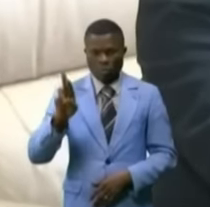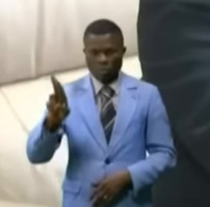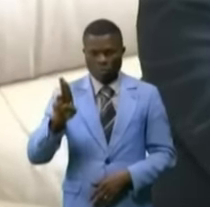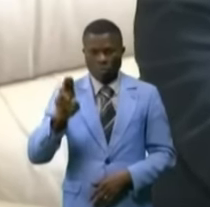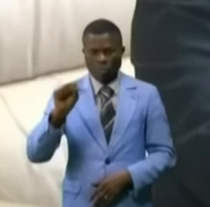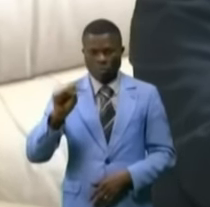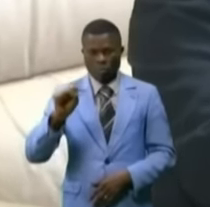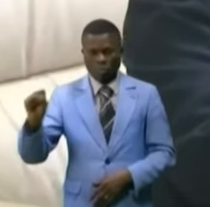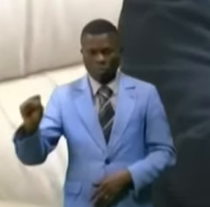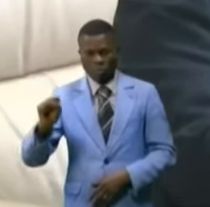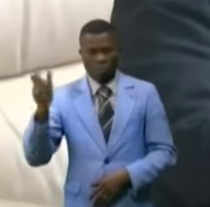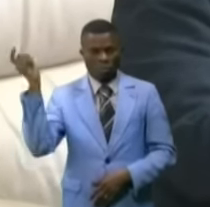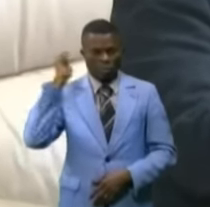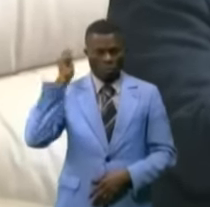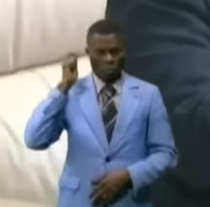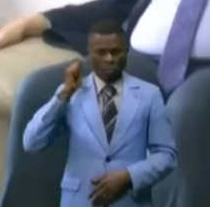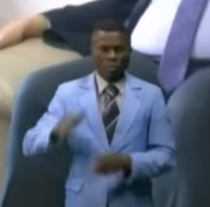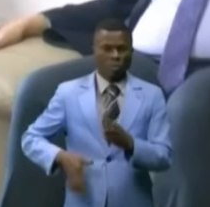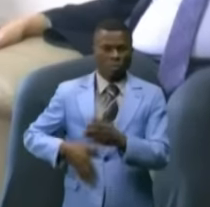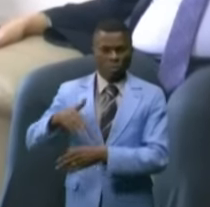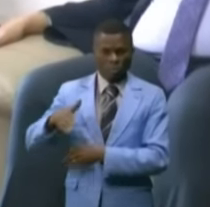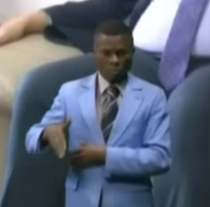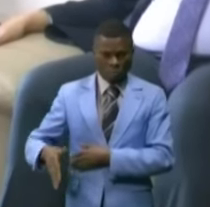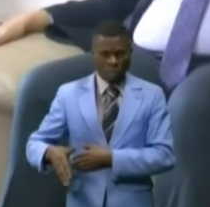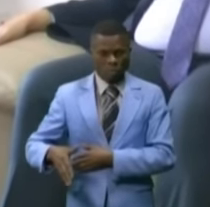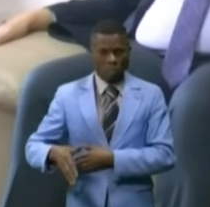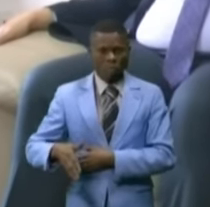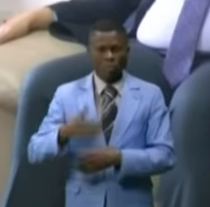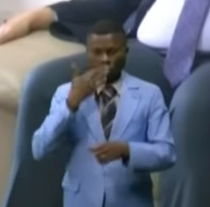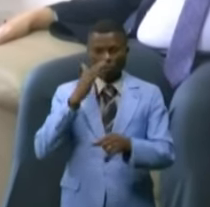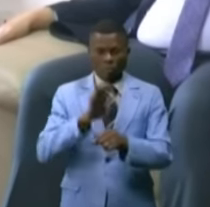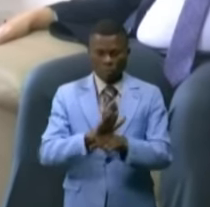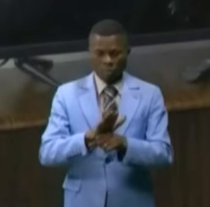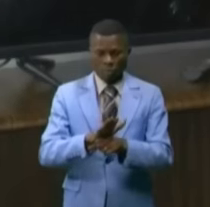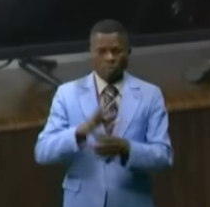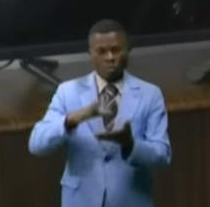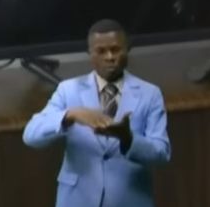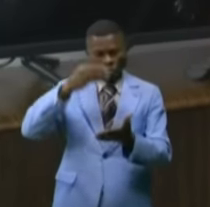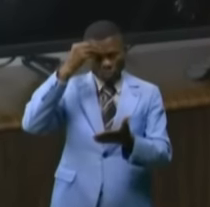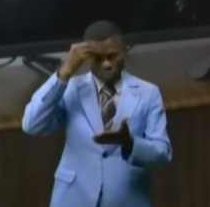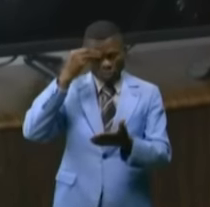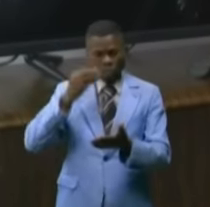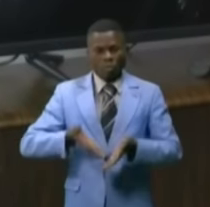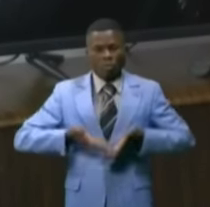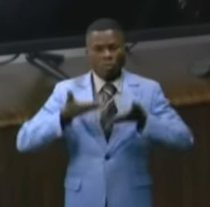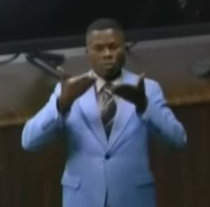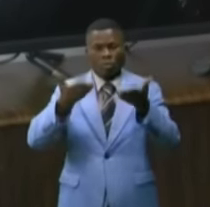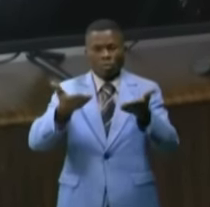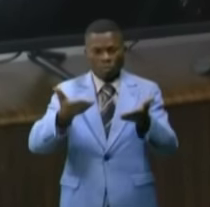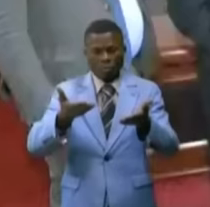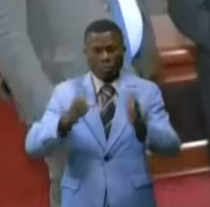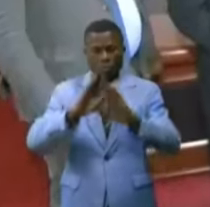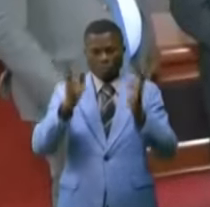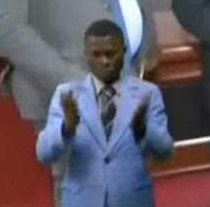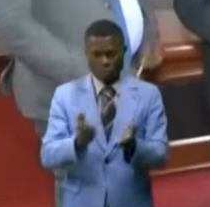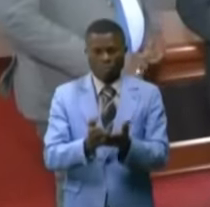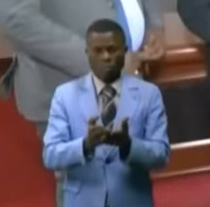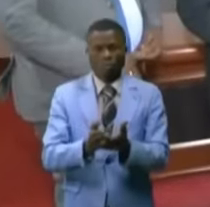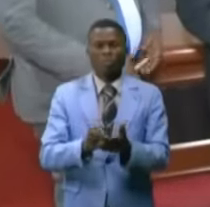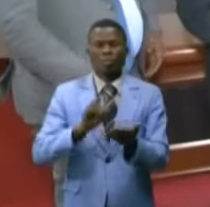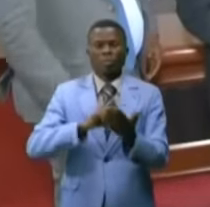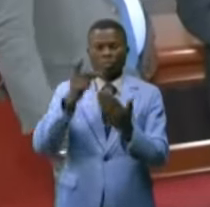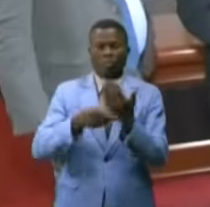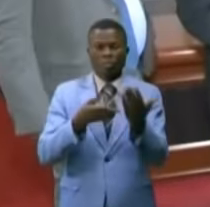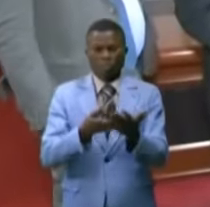professeur Abbé Jean Bosco Baala Okwibale a promis de s'approprier les suggestions formulées à l'endroit du